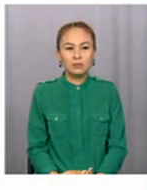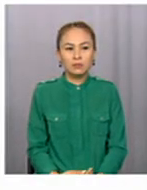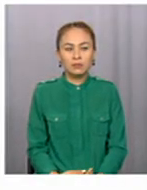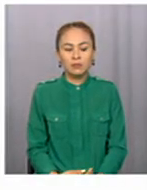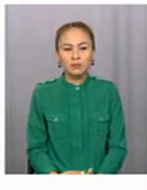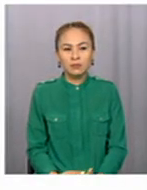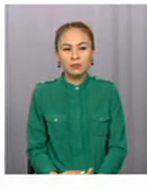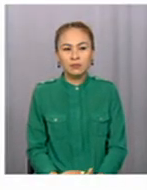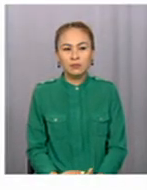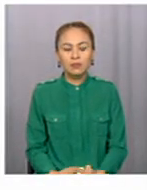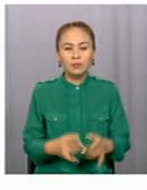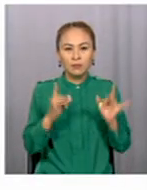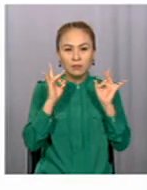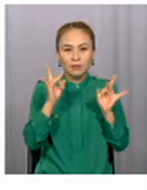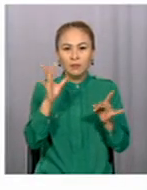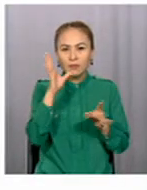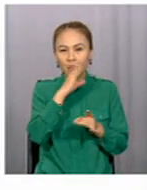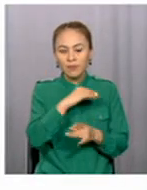Жануарлар дыбыс шығара ала ма?